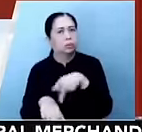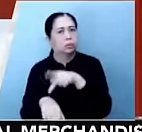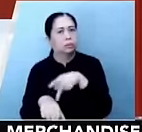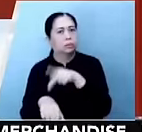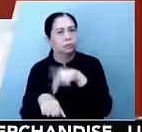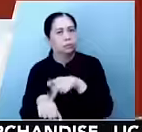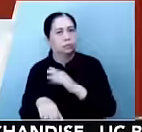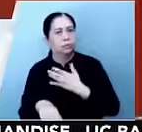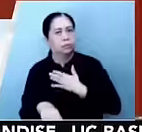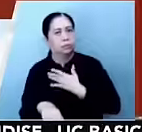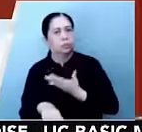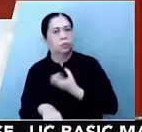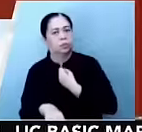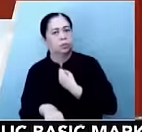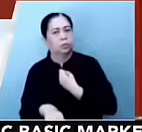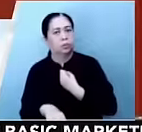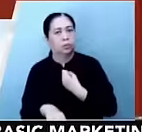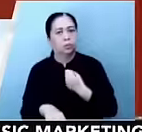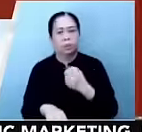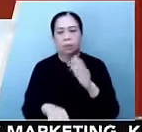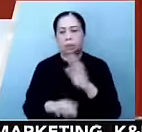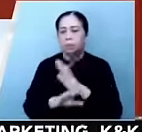Sabi niya, please do not do it